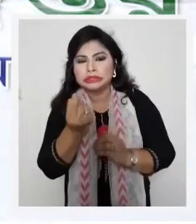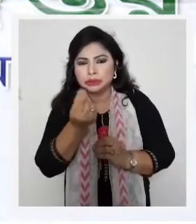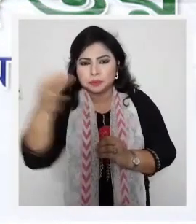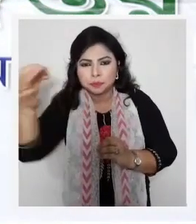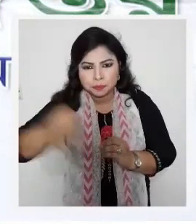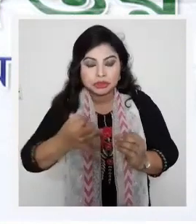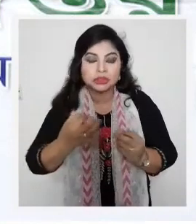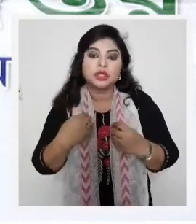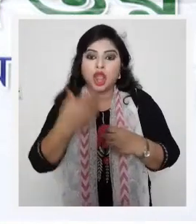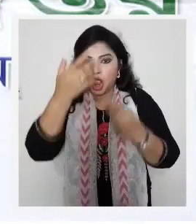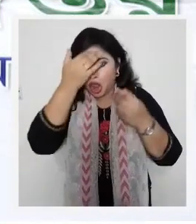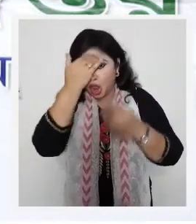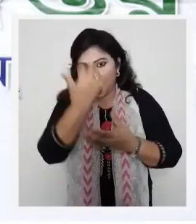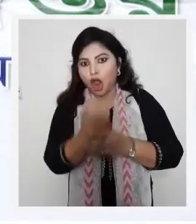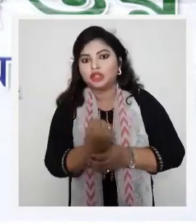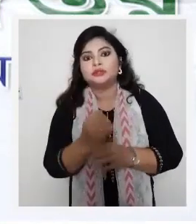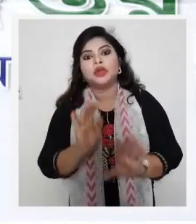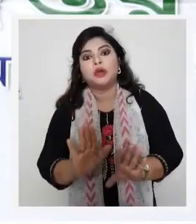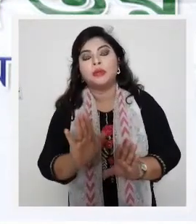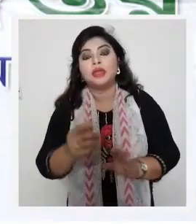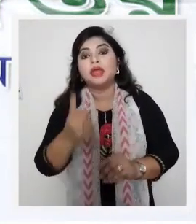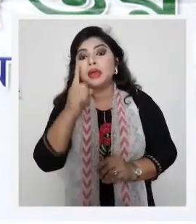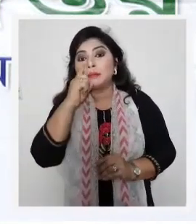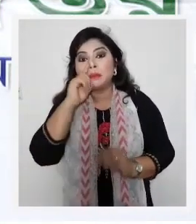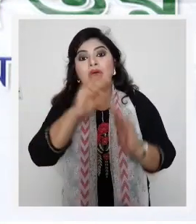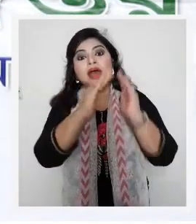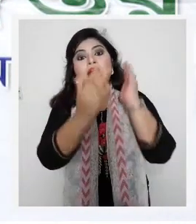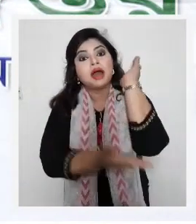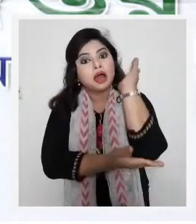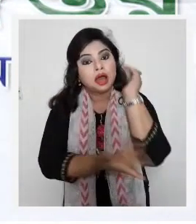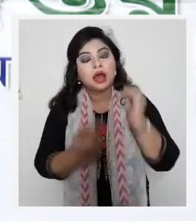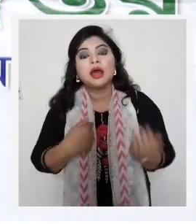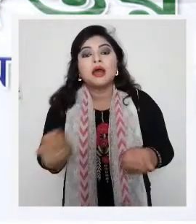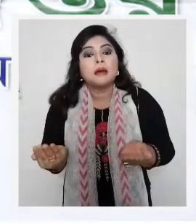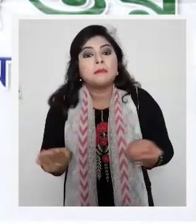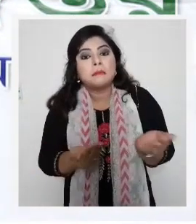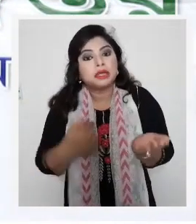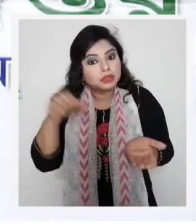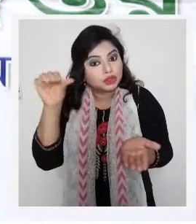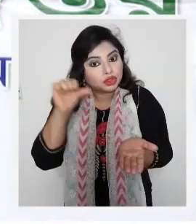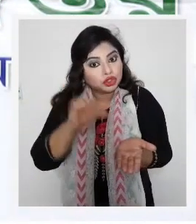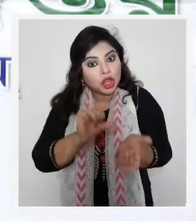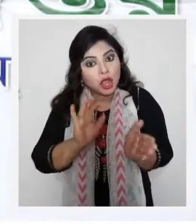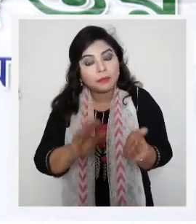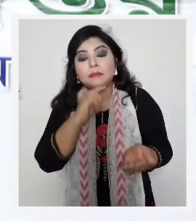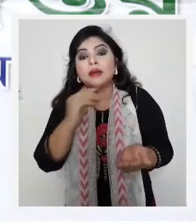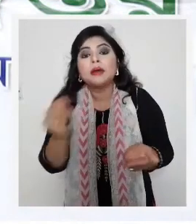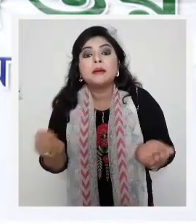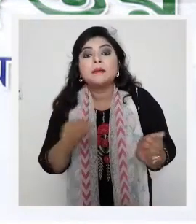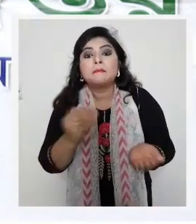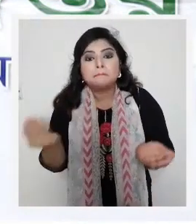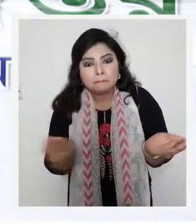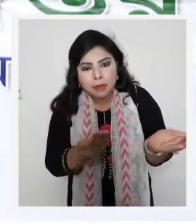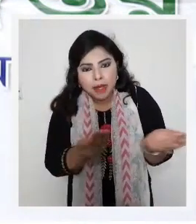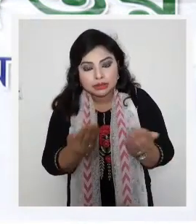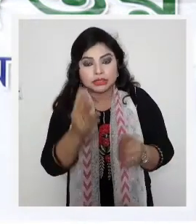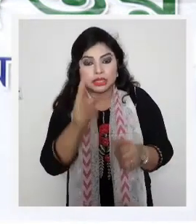বিশেষভাবে নজর দিতে হবে, কারণ তারা বিশেষভাবে ঝুঁকিতে, করোনা ভাইরাসের ঝুঁকিতে আছেন। গর্ভবতী মা,